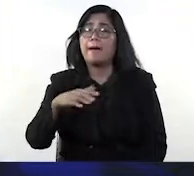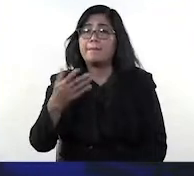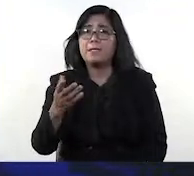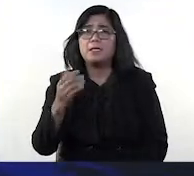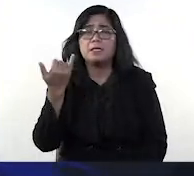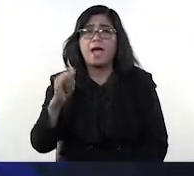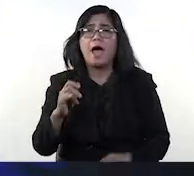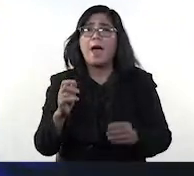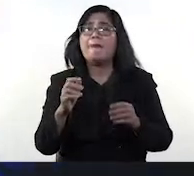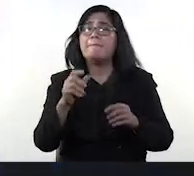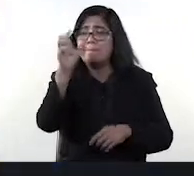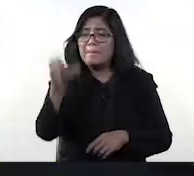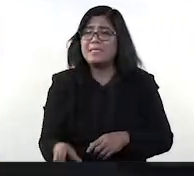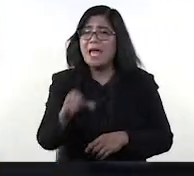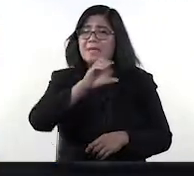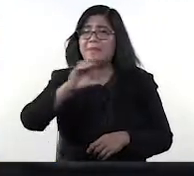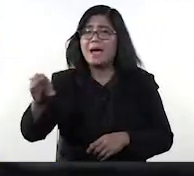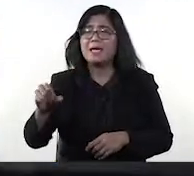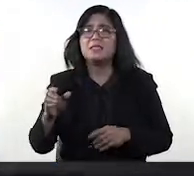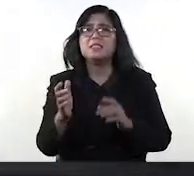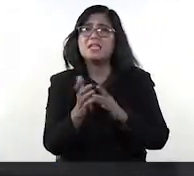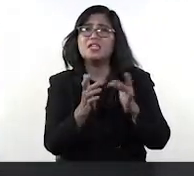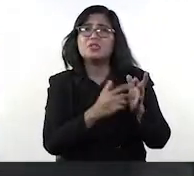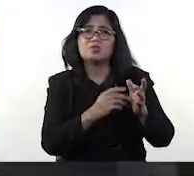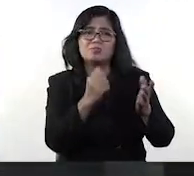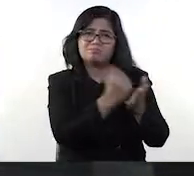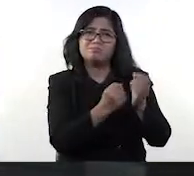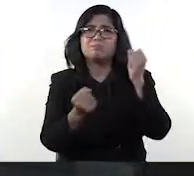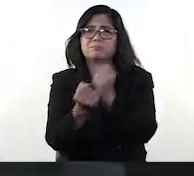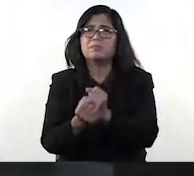Hai tapi yang menyalibkan Yesus adalah orang Farisi